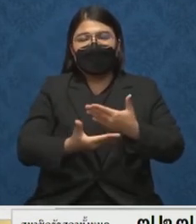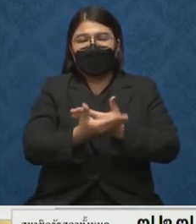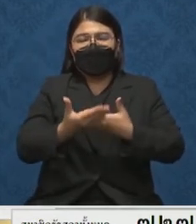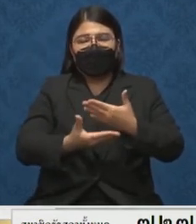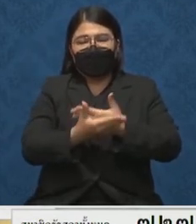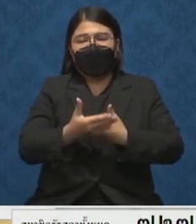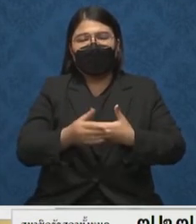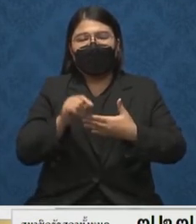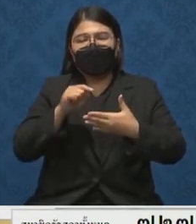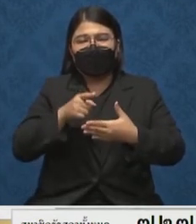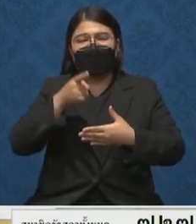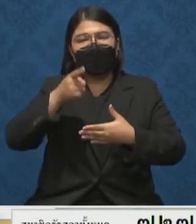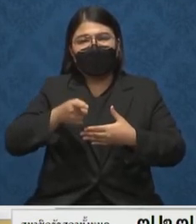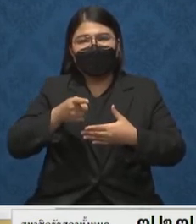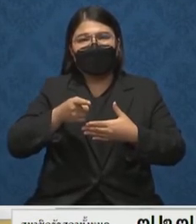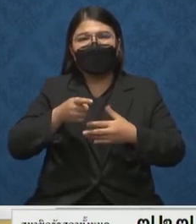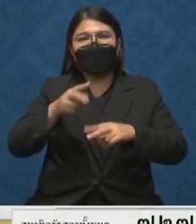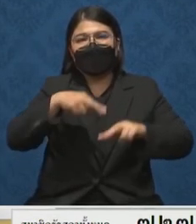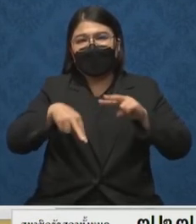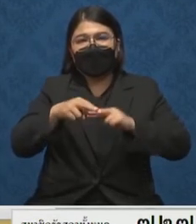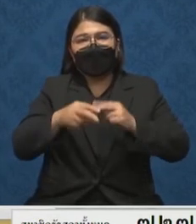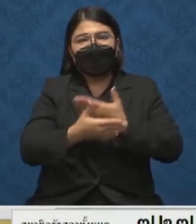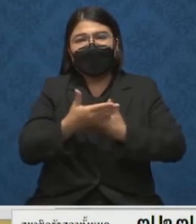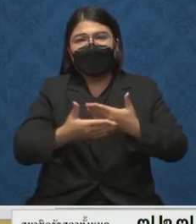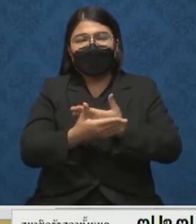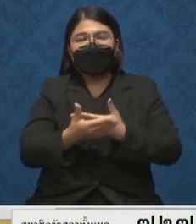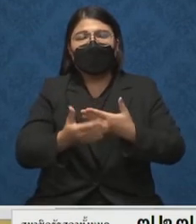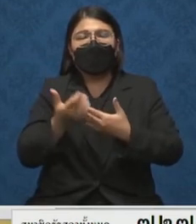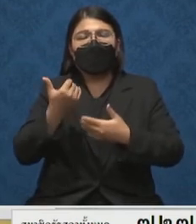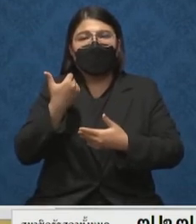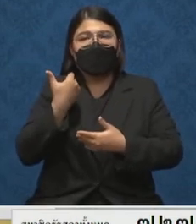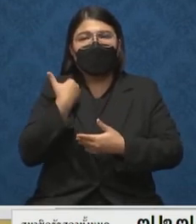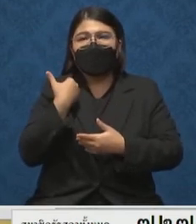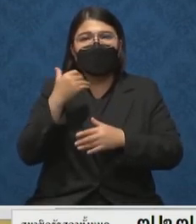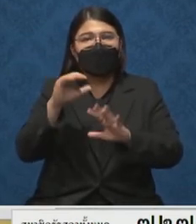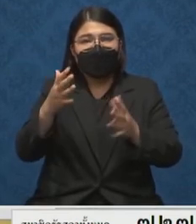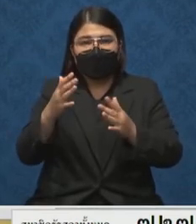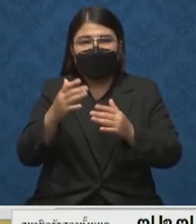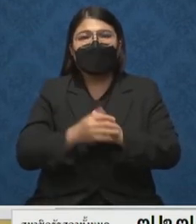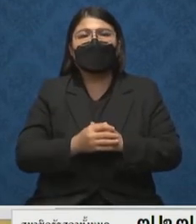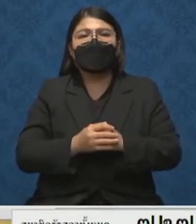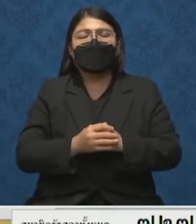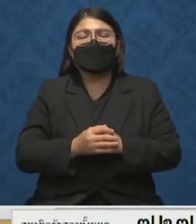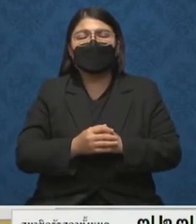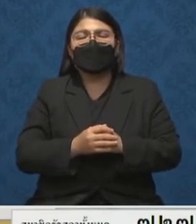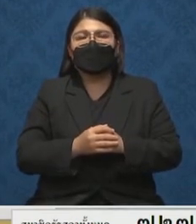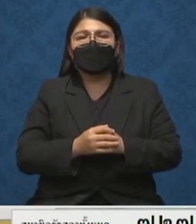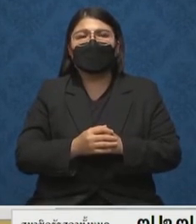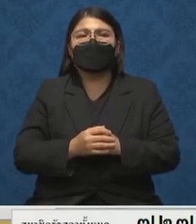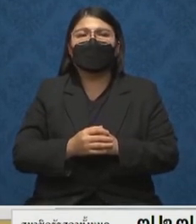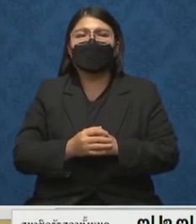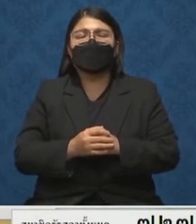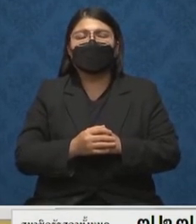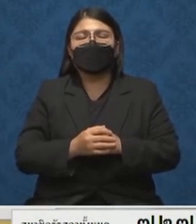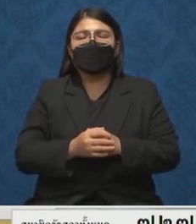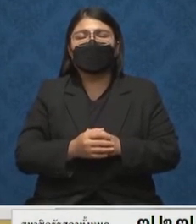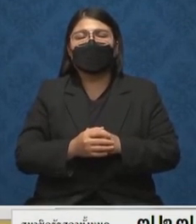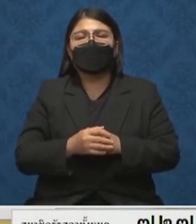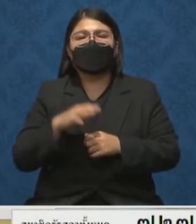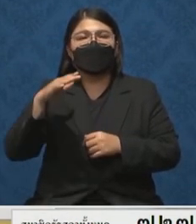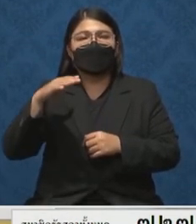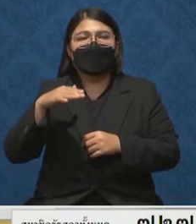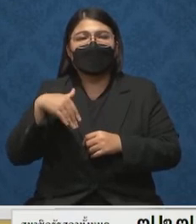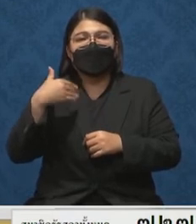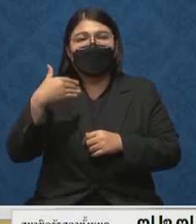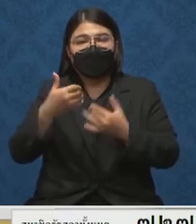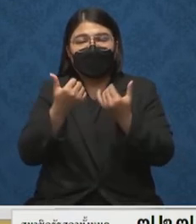ที่ลำนูนบัญหัดไ้เลยแวผมจะได้ทักทวงแลได้หาลือแล้วดันั้นเนี่ยวันนี้เมื่อใ